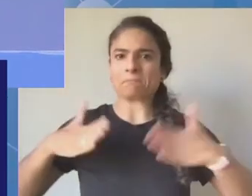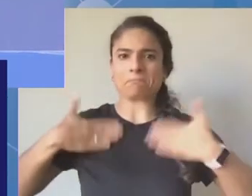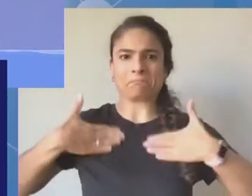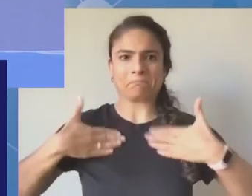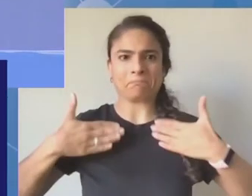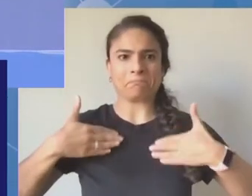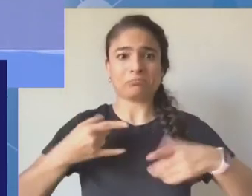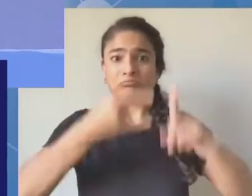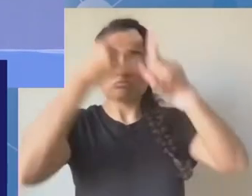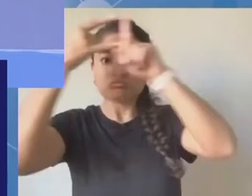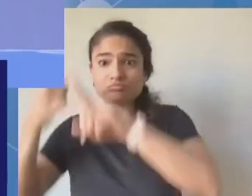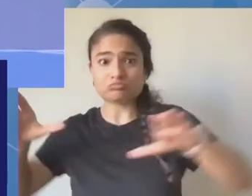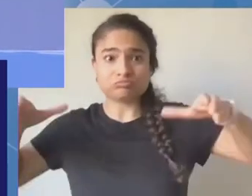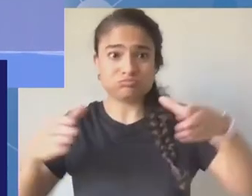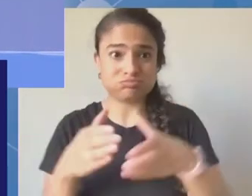斯巴里斯是秘书长，副秘书长。大家好的吧，非常高兴的吧，今天。